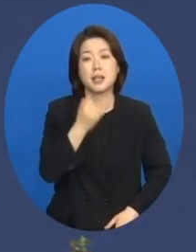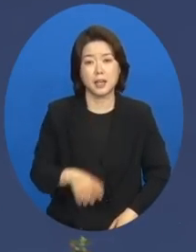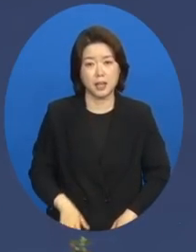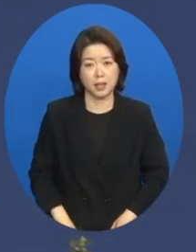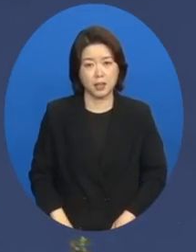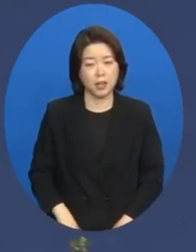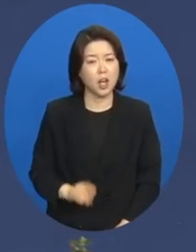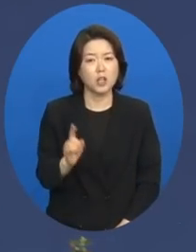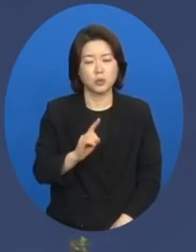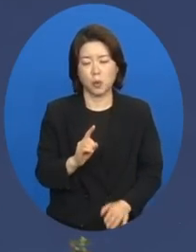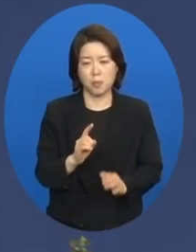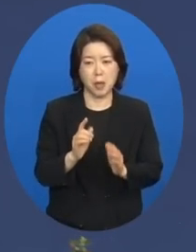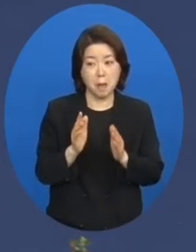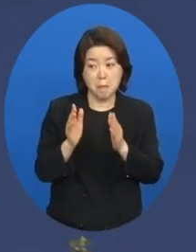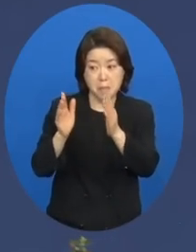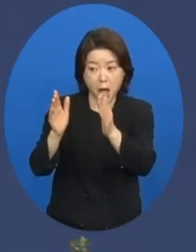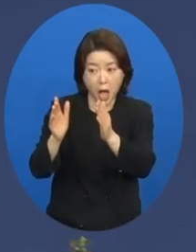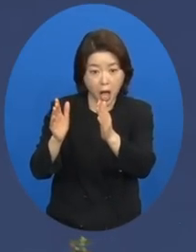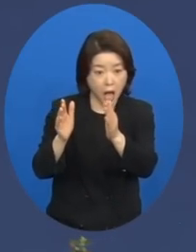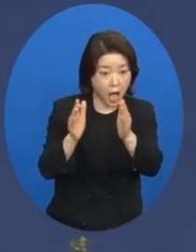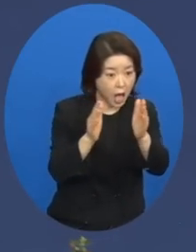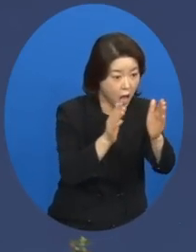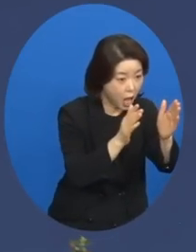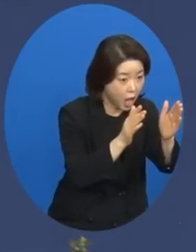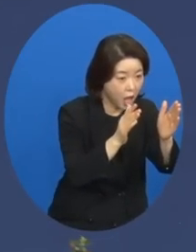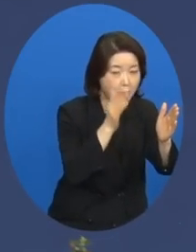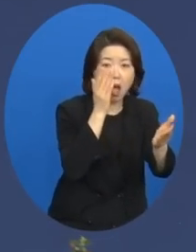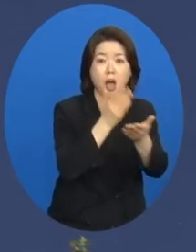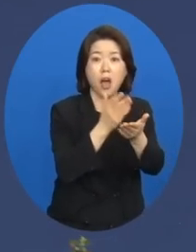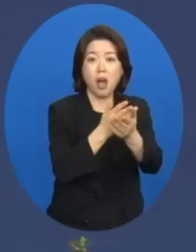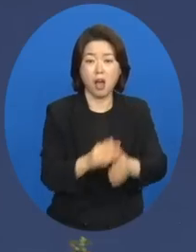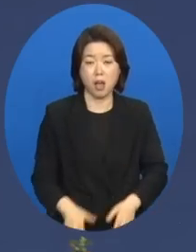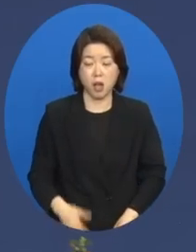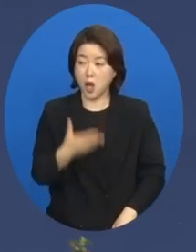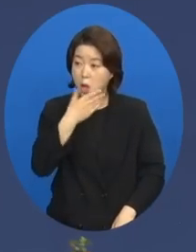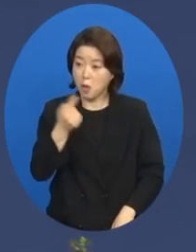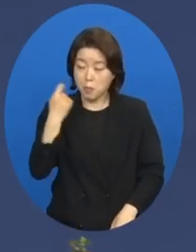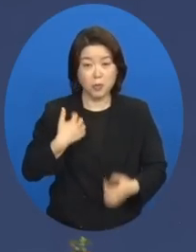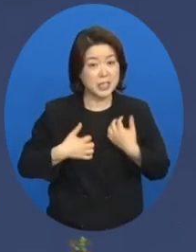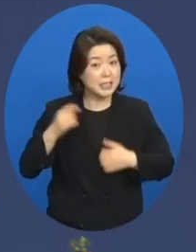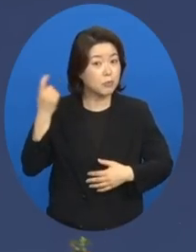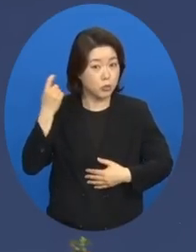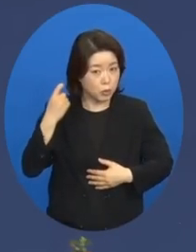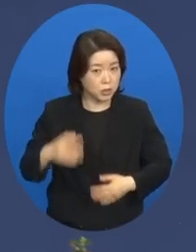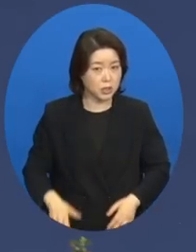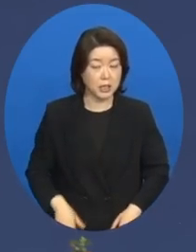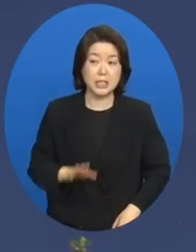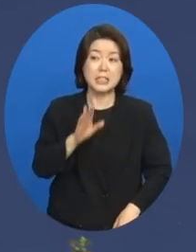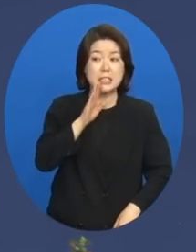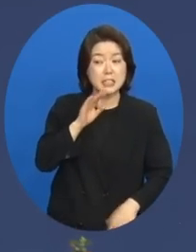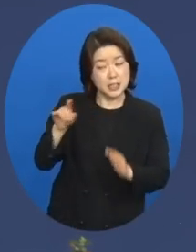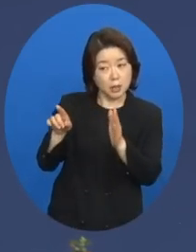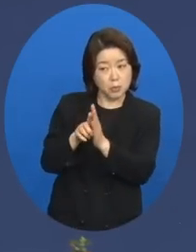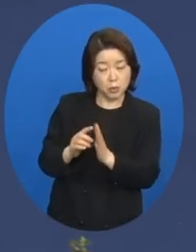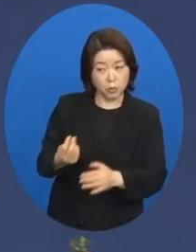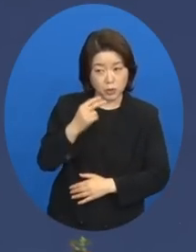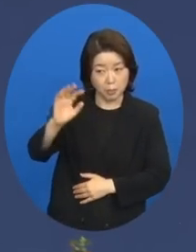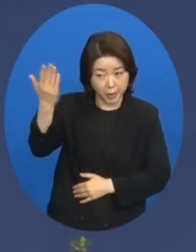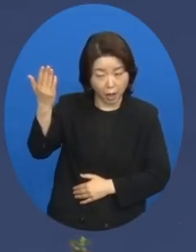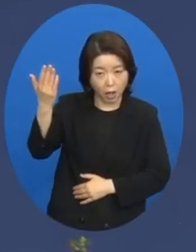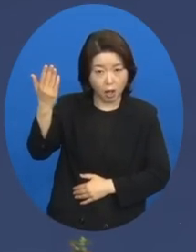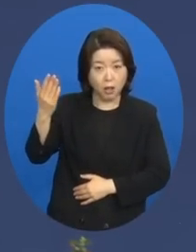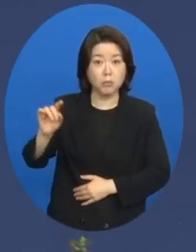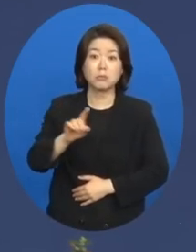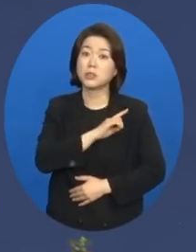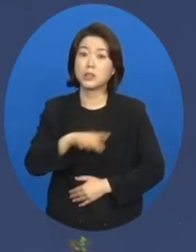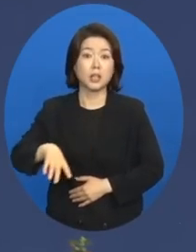너무 방향이 좀 이상한 것 같아요. 복음이라는 말이 기쁜 소식 아니야. 그런 기쁜 소식을 실제로 믿어서 생명이 됐다 그러면 제일